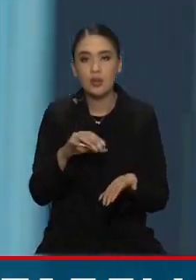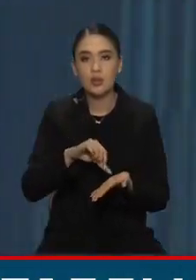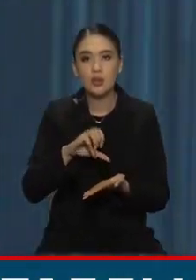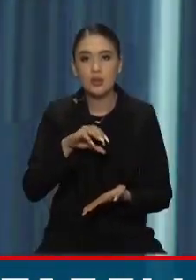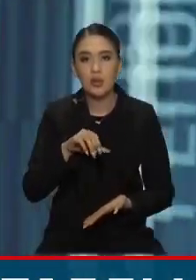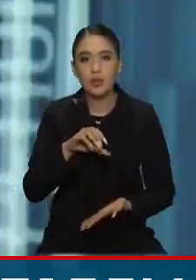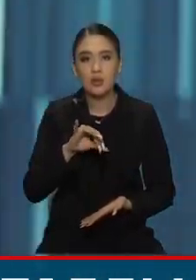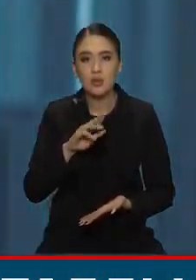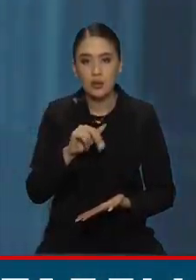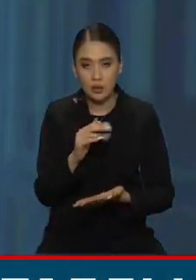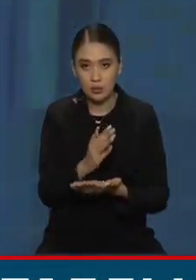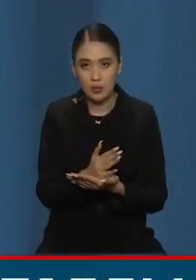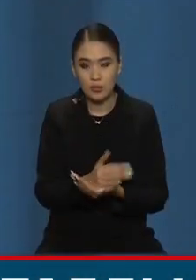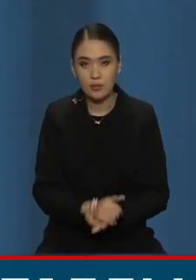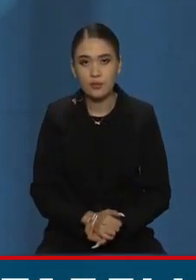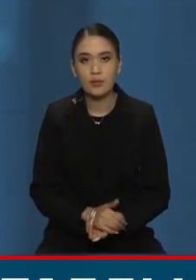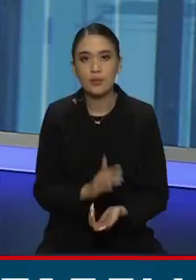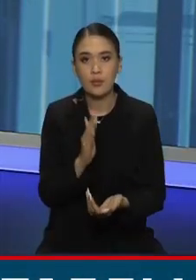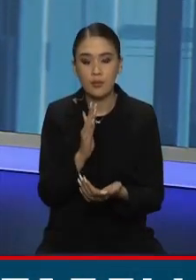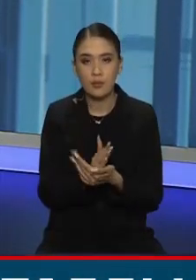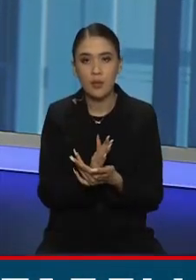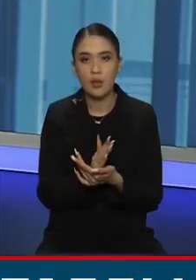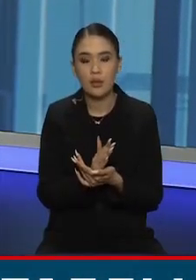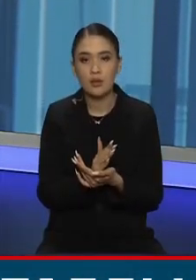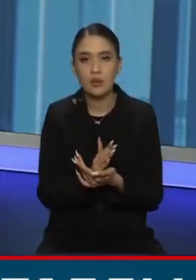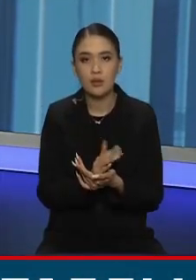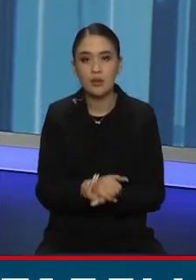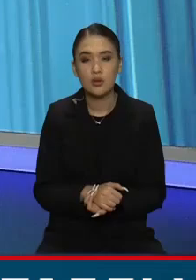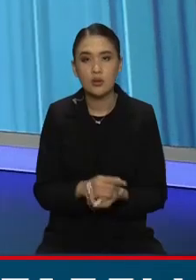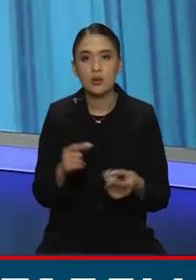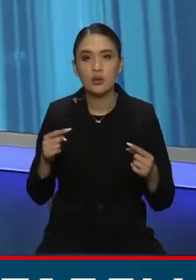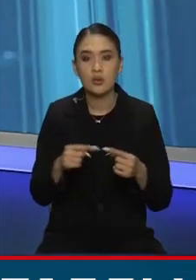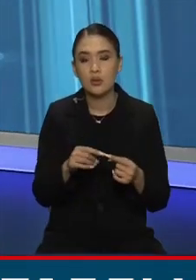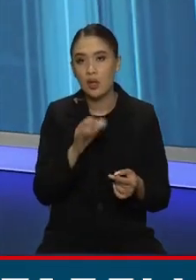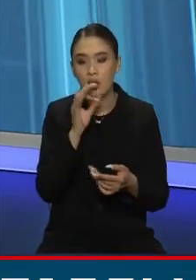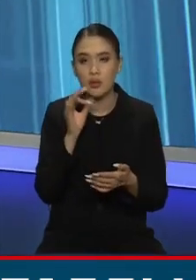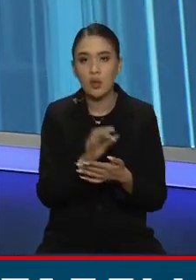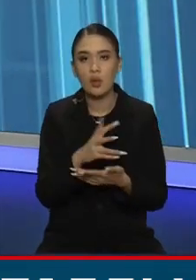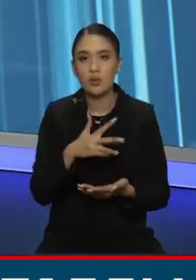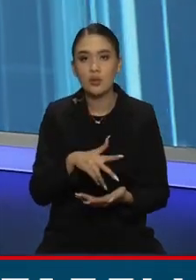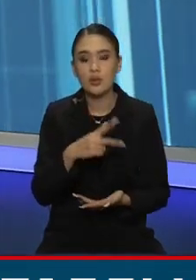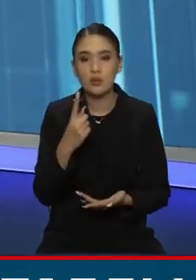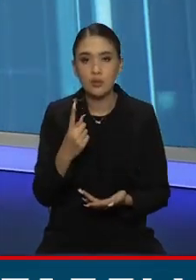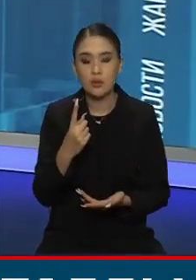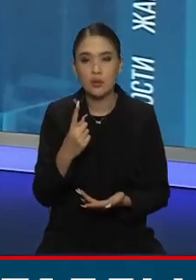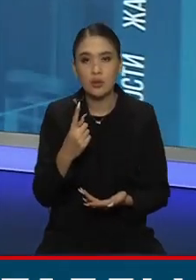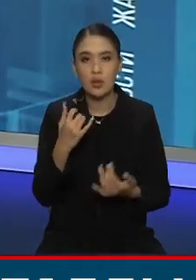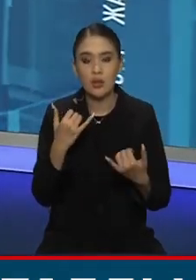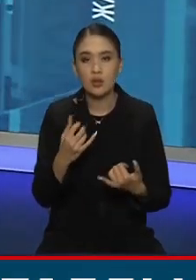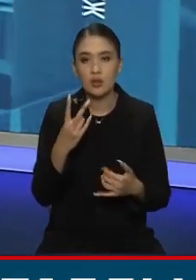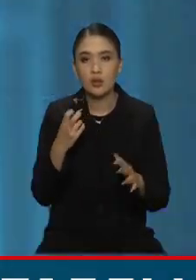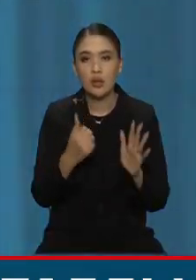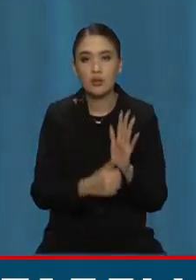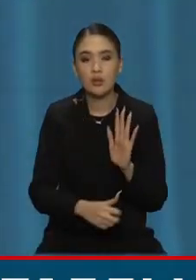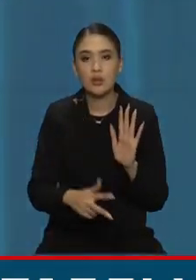ма? Статистика бар. Нақты айтатын болсақ, 31-і қазір